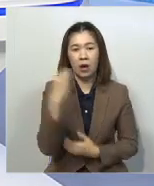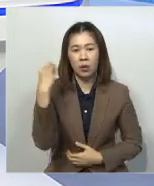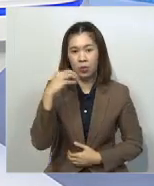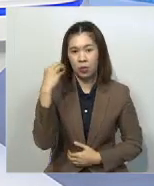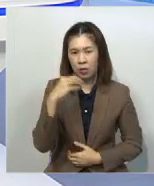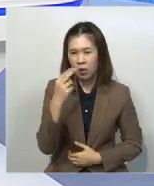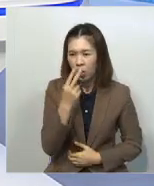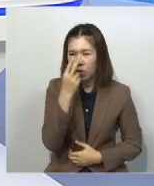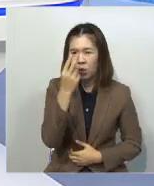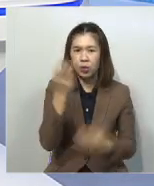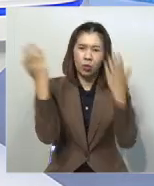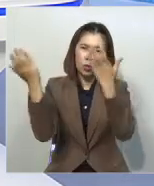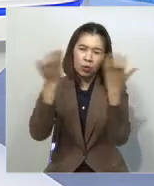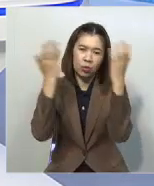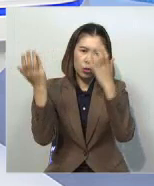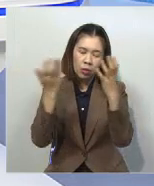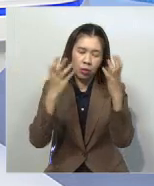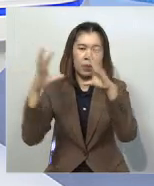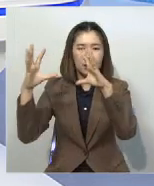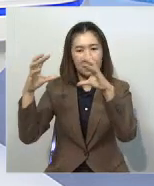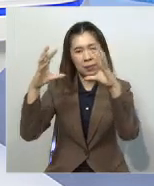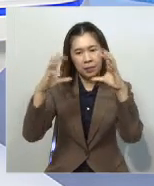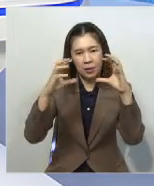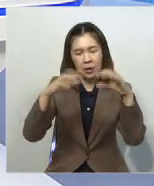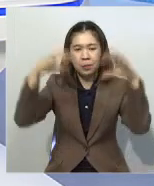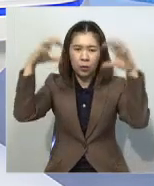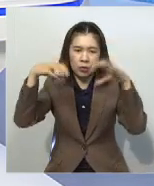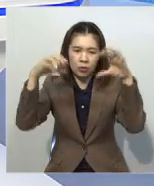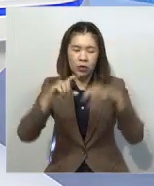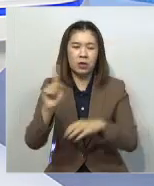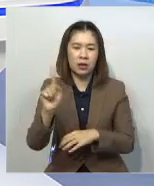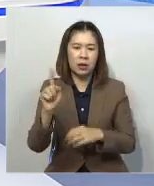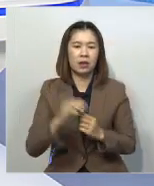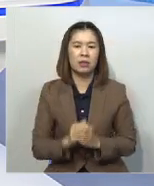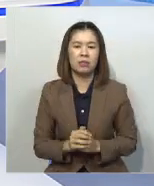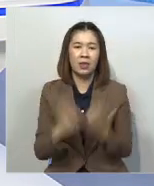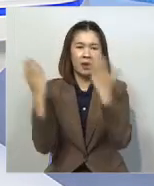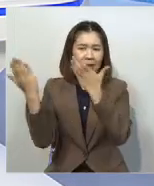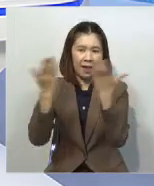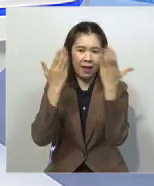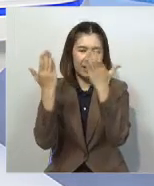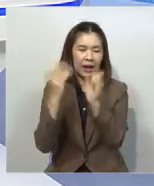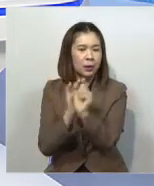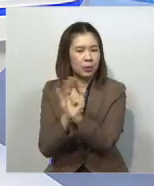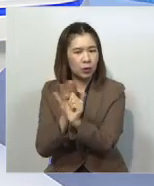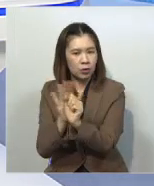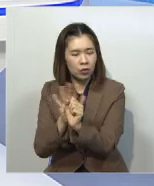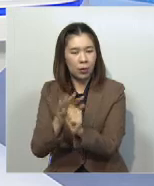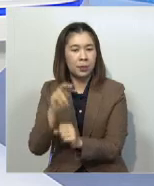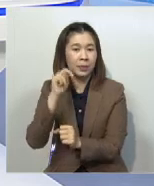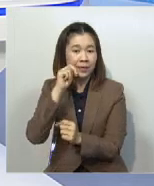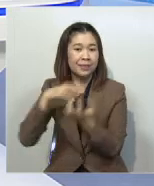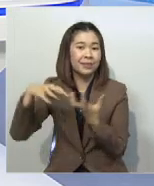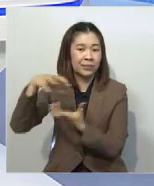เมินละมีเมฆมีลมมีฝนจะมาได้ในช่วงไหนถ้าเกิดว่าอากาศที่มีความเหมาะสมไม่ว่าจะเป็นเรื่องของความชื้นสัมพัท